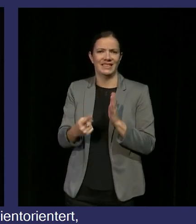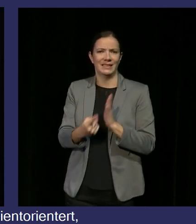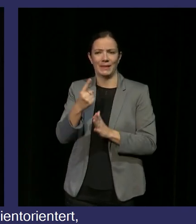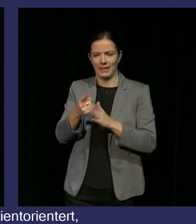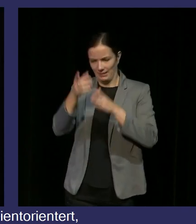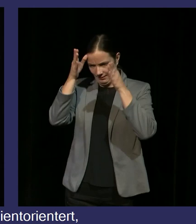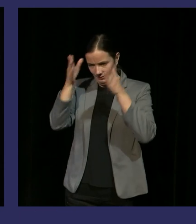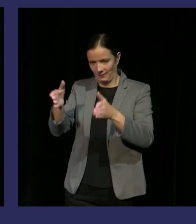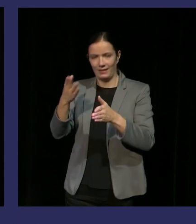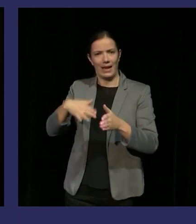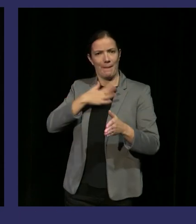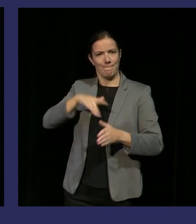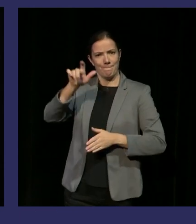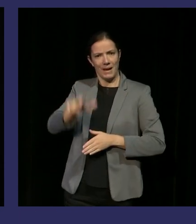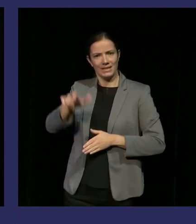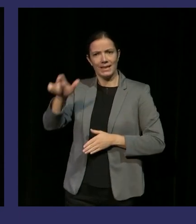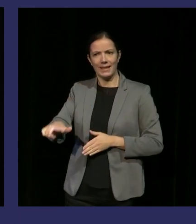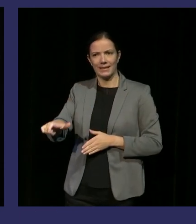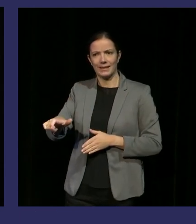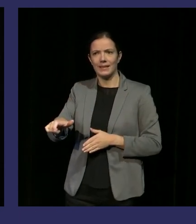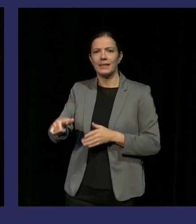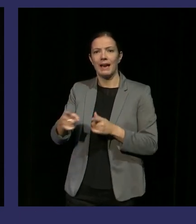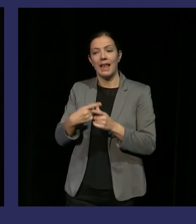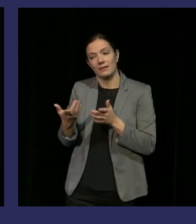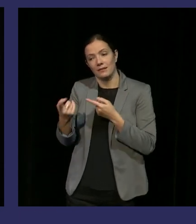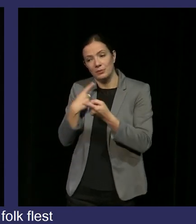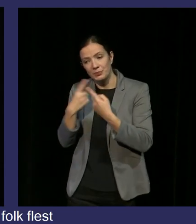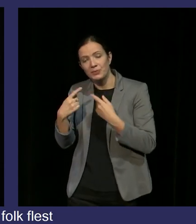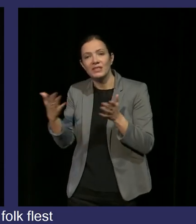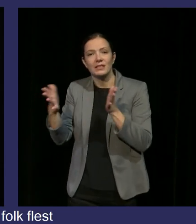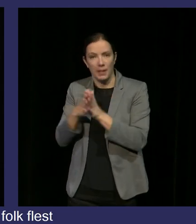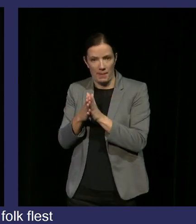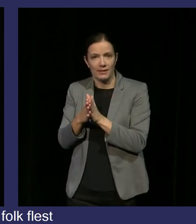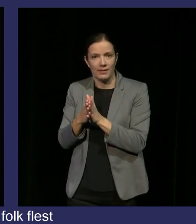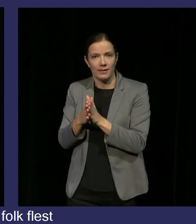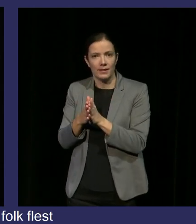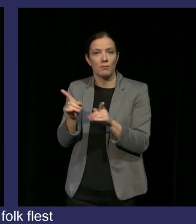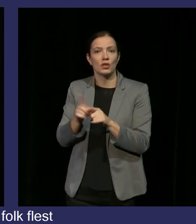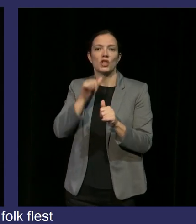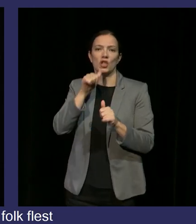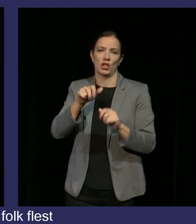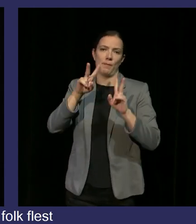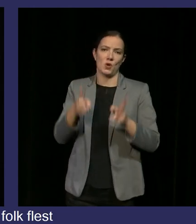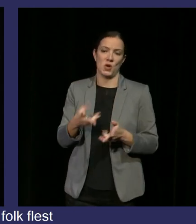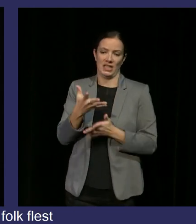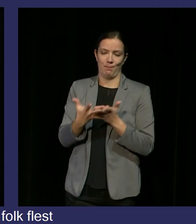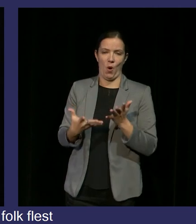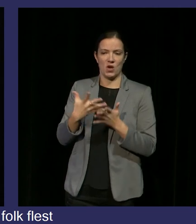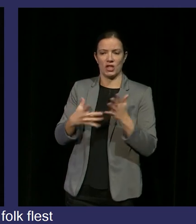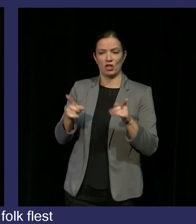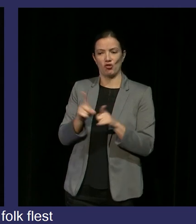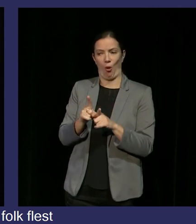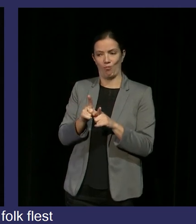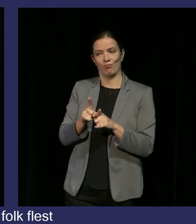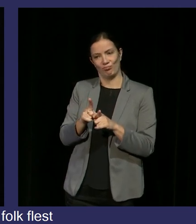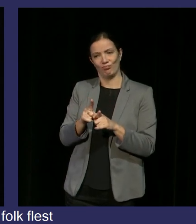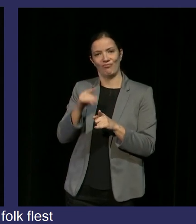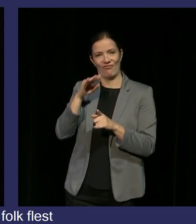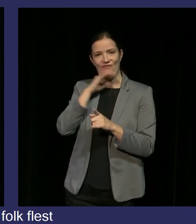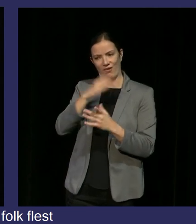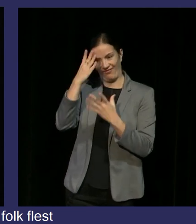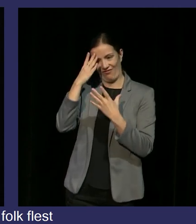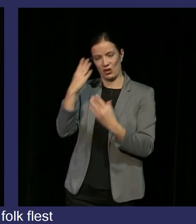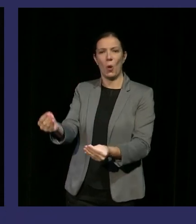til pasientene, eller kommunisere spesielt med pasientene. Og da må vi bruke et språk som folk flest har et forhold til, som